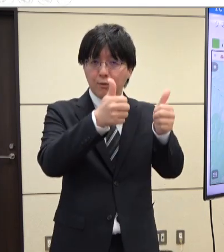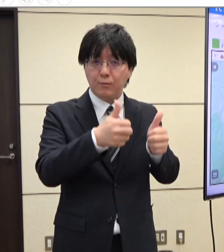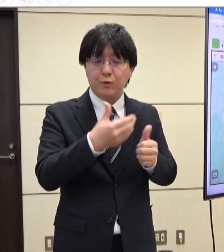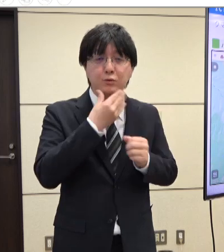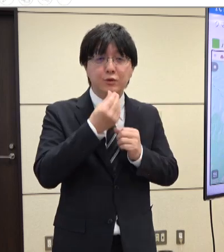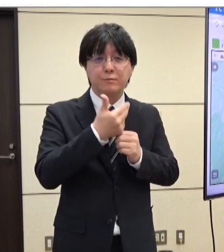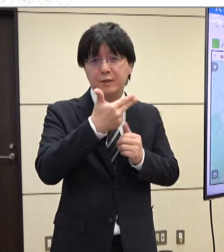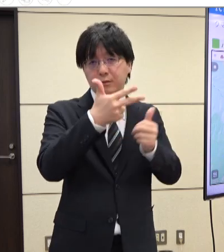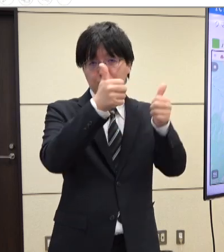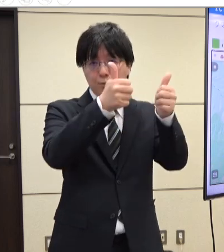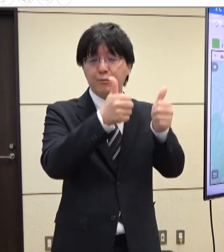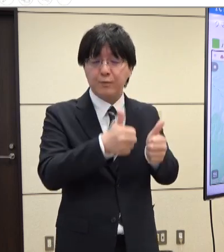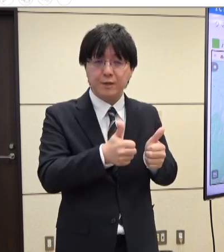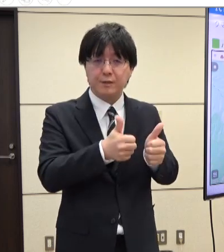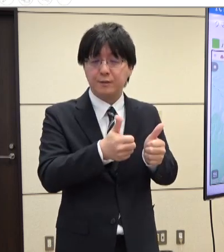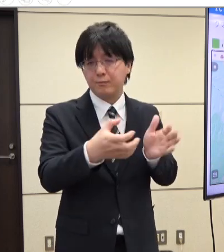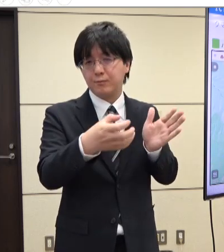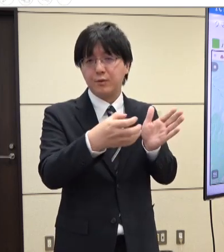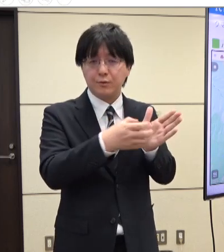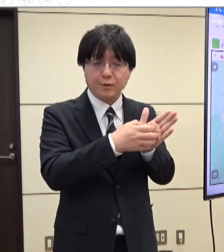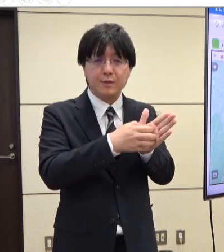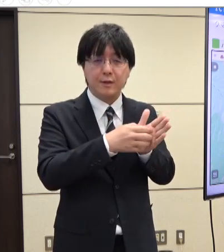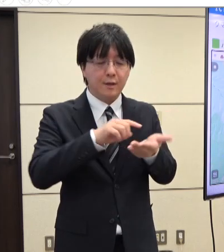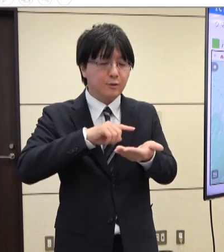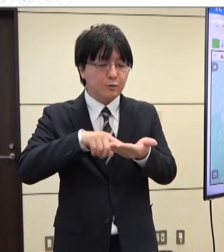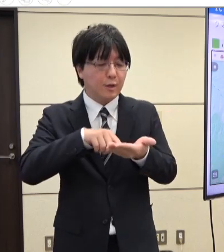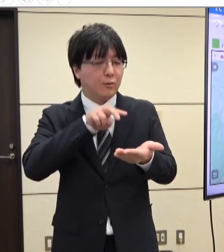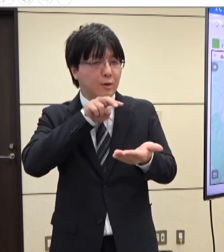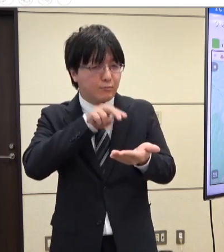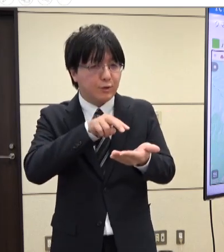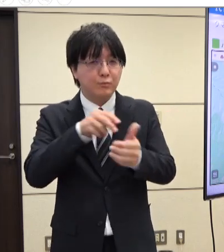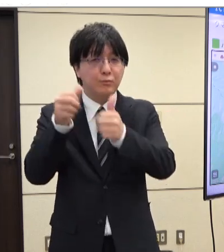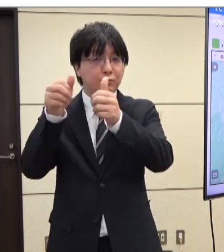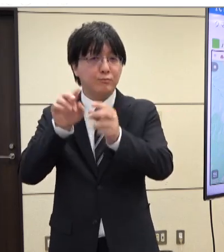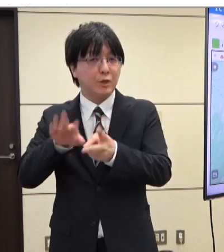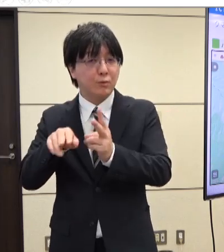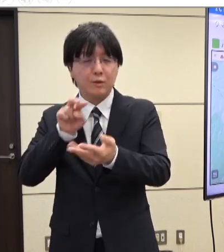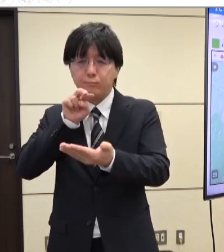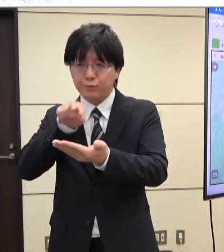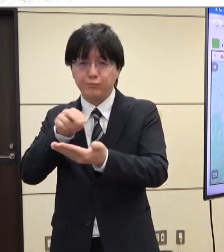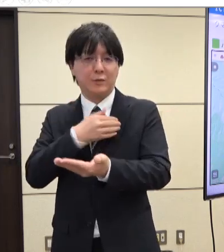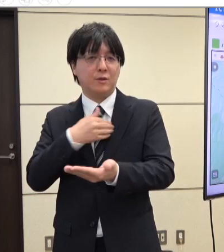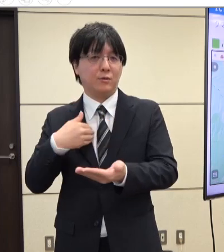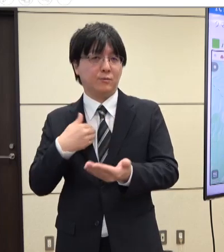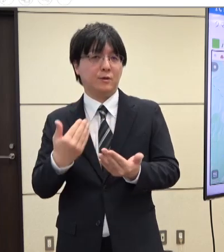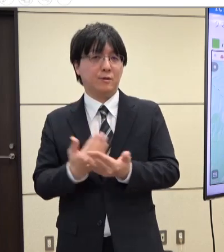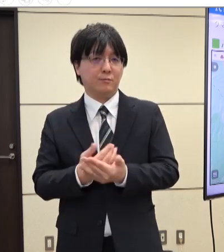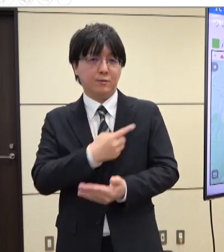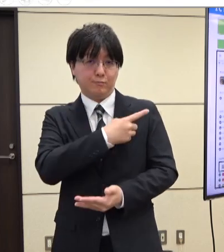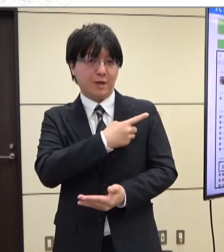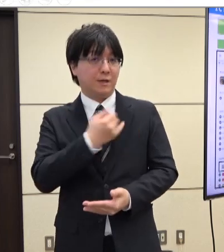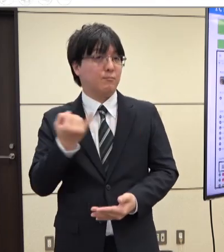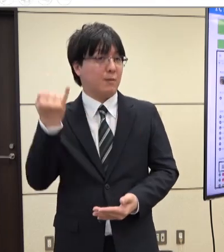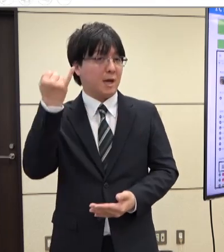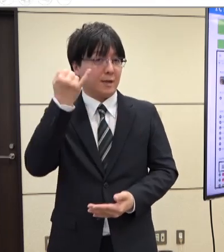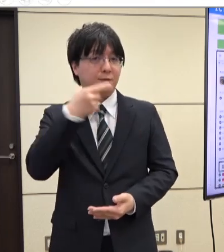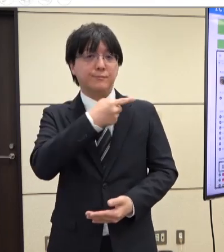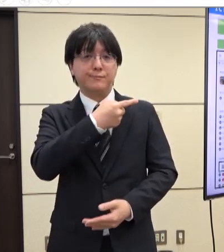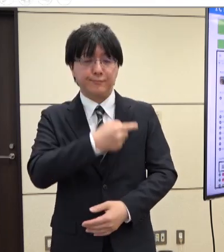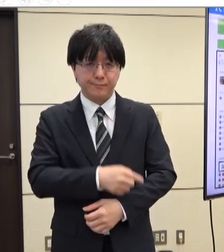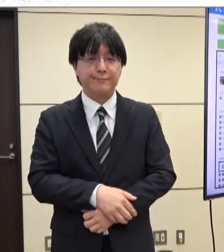ソコン、それからスマホなどでも閲覧できるようにいたしました。まあ、こんなイメージになります。